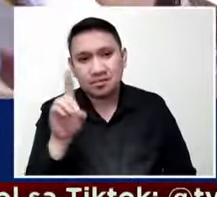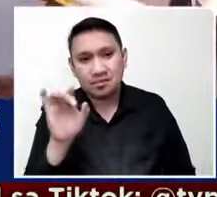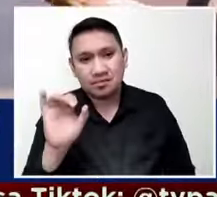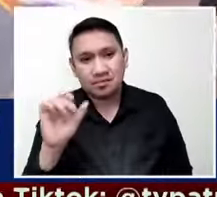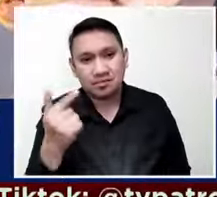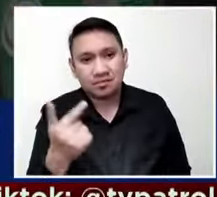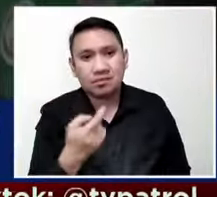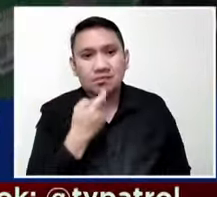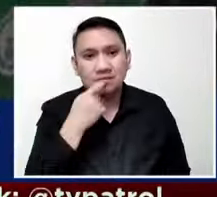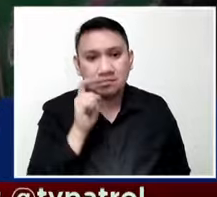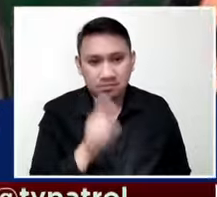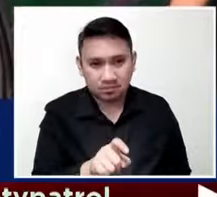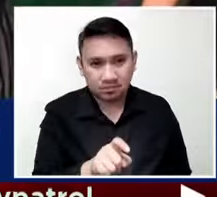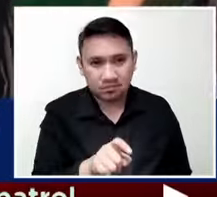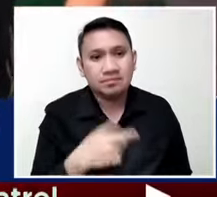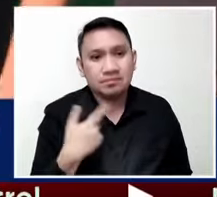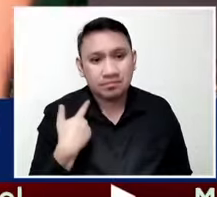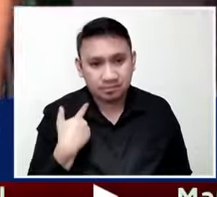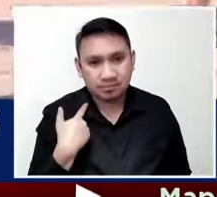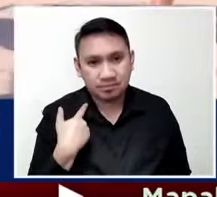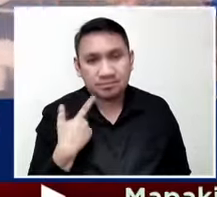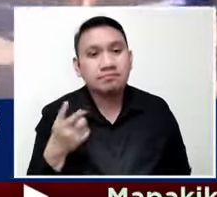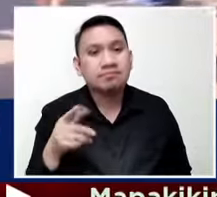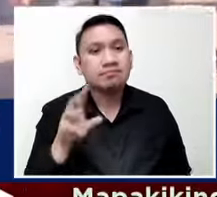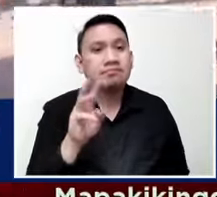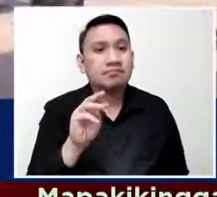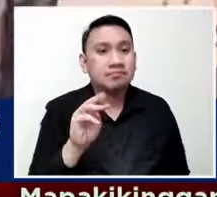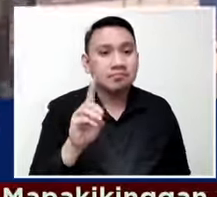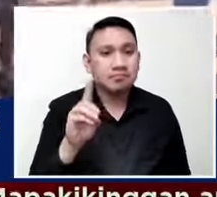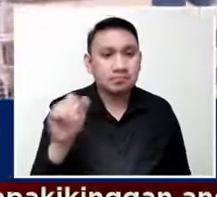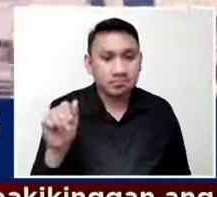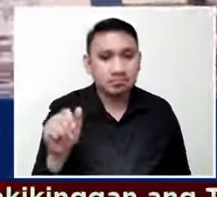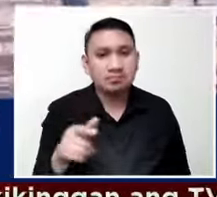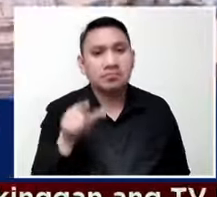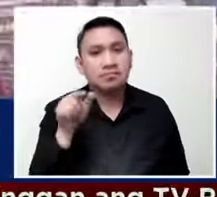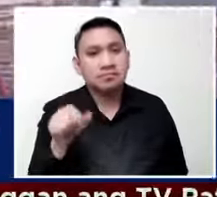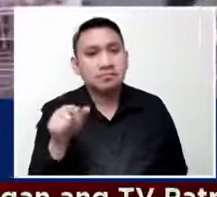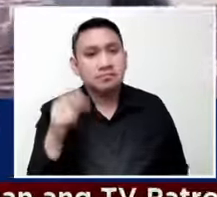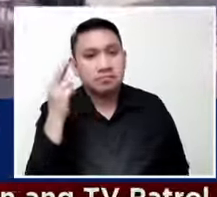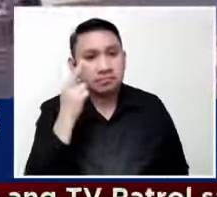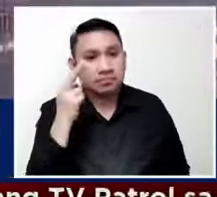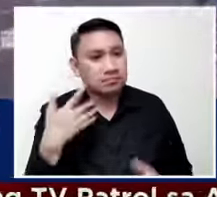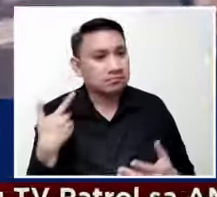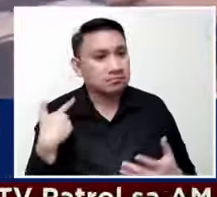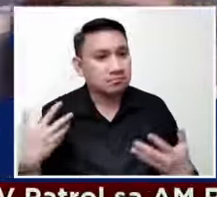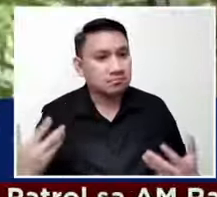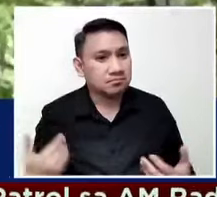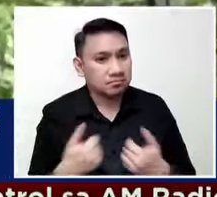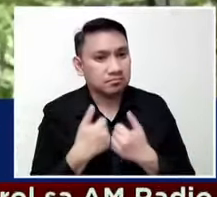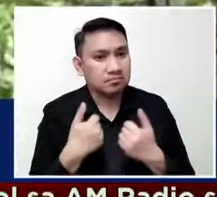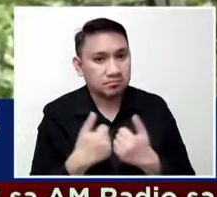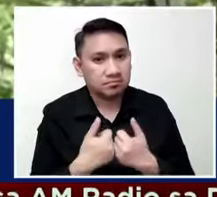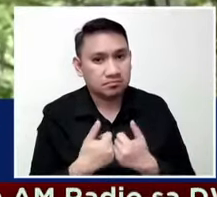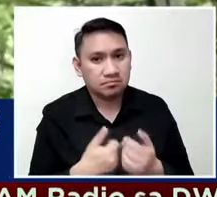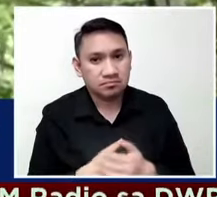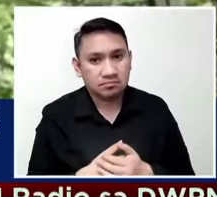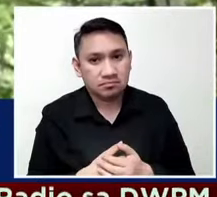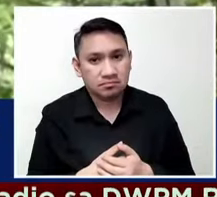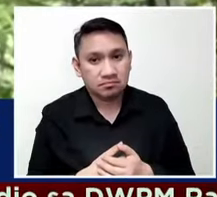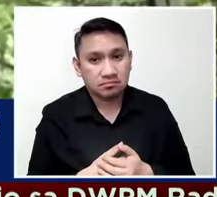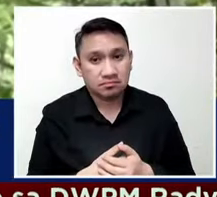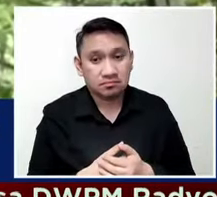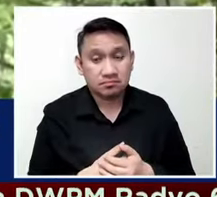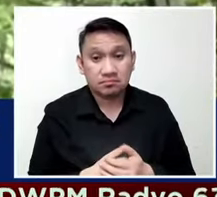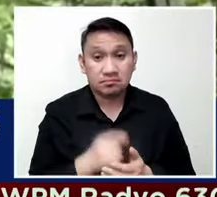Circular patungkol dito. At sabi pa ng MMDA, nagiging sanhi rin sila ng aksidente sa mga lansangan. Kinwestiyon naman ng